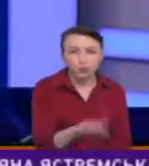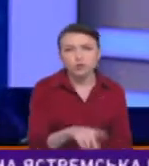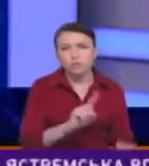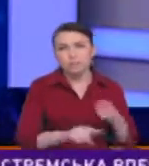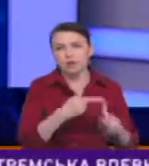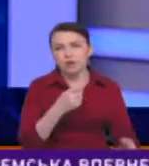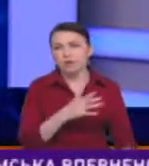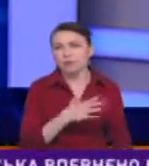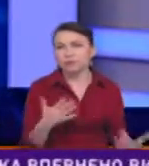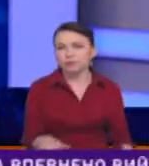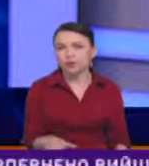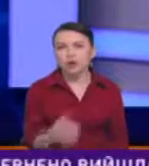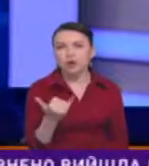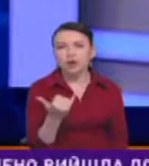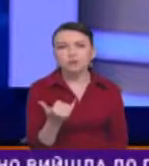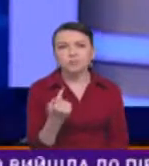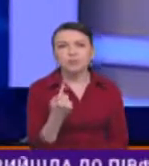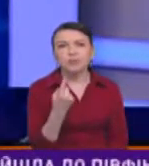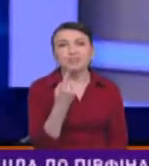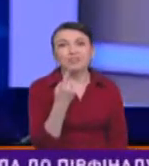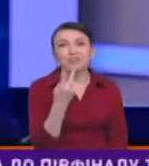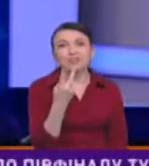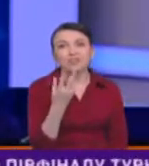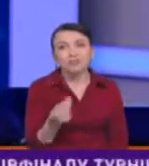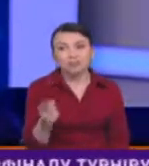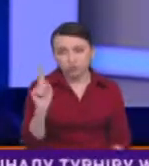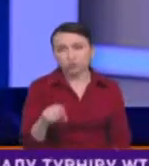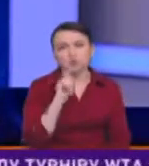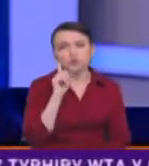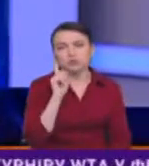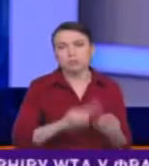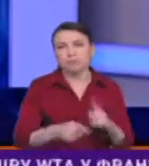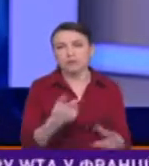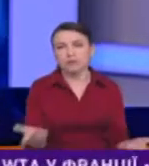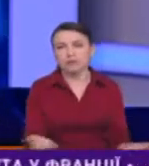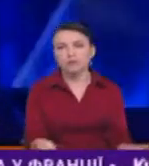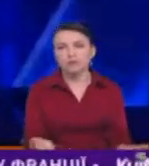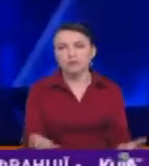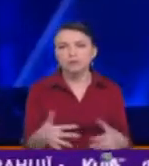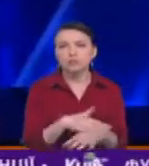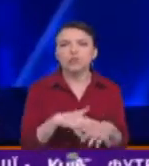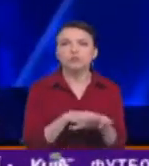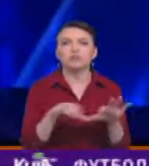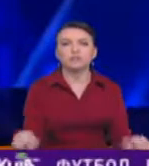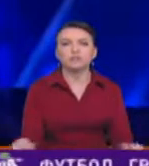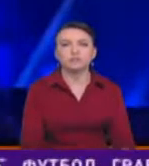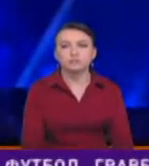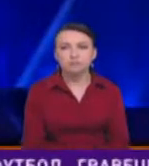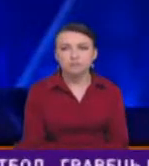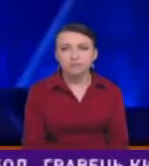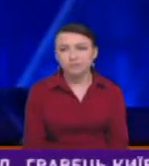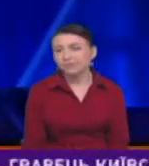по поняттям. А тепер перші два дні я бачу, що по поняттям і у Зеленського. А тепер народовладдя. Народовладдя.